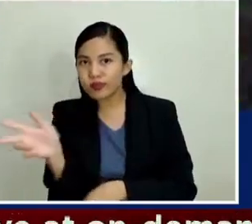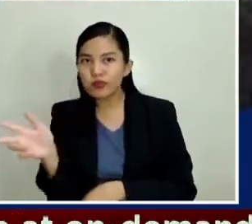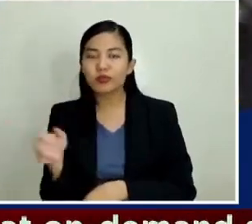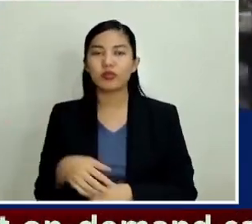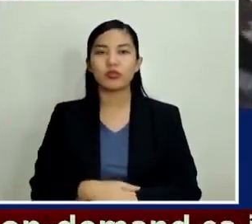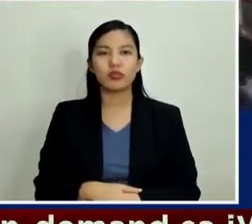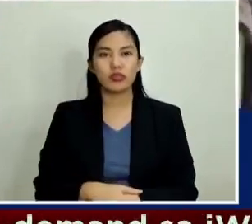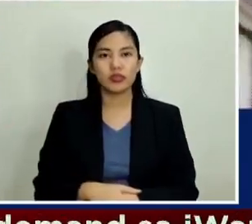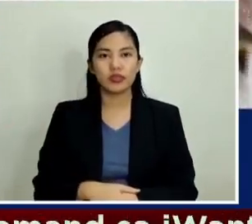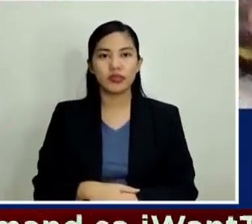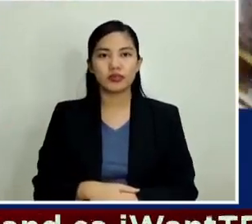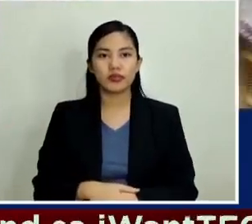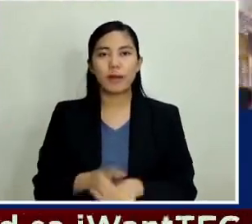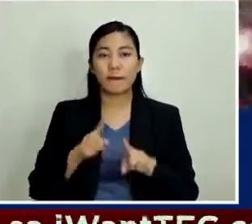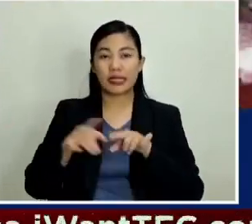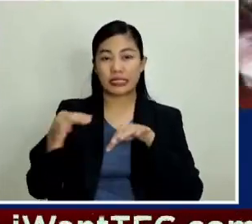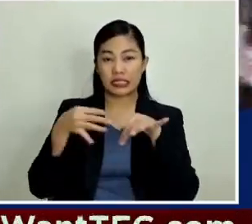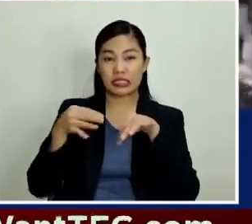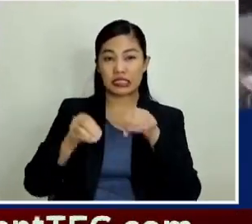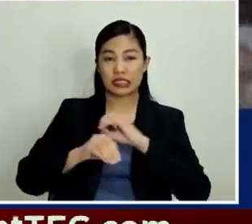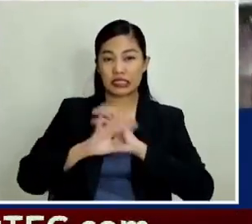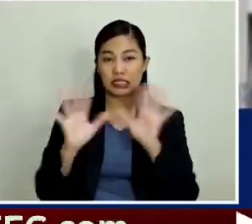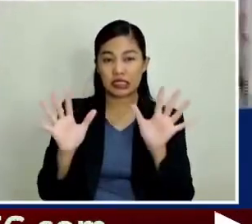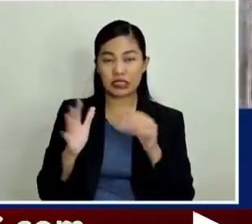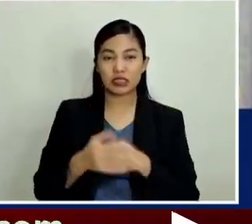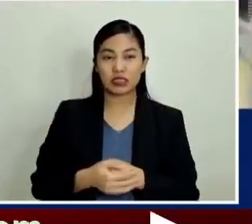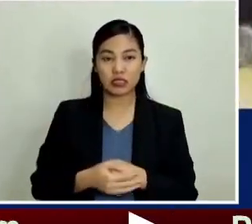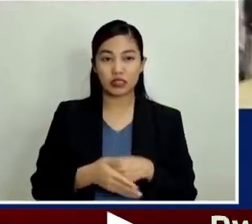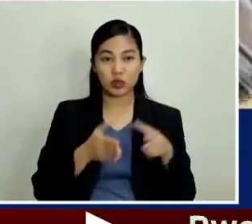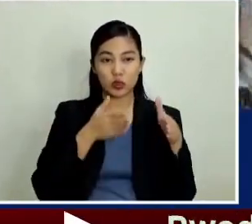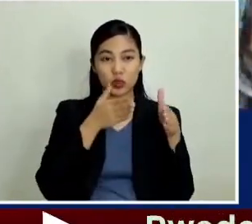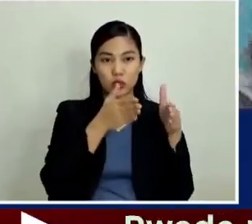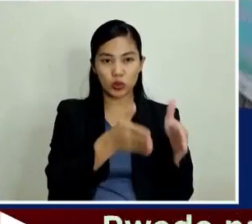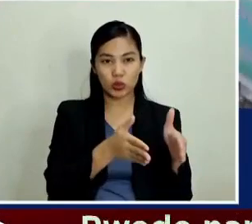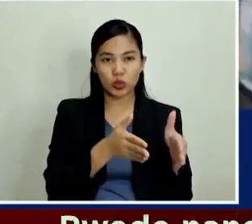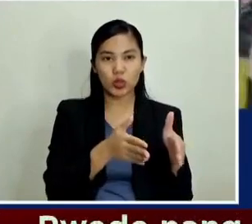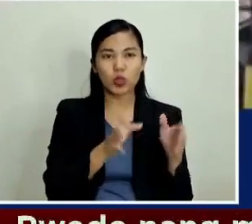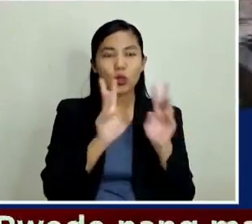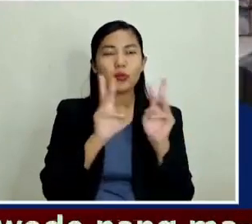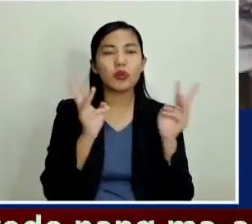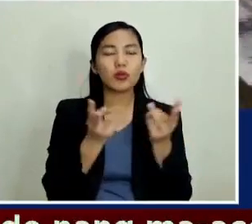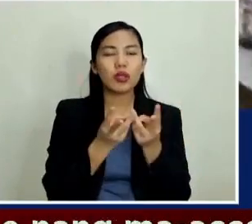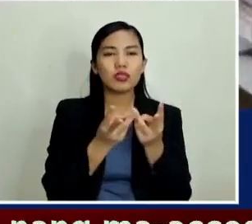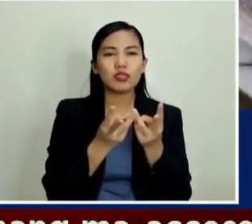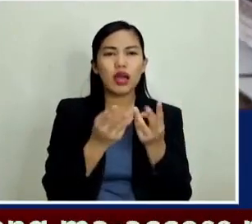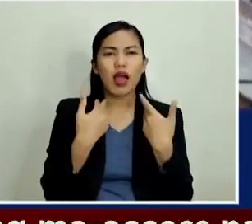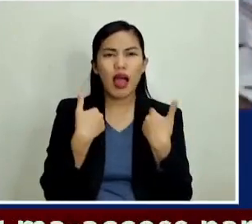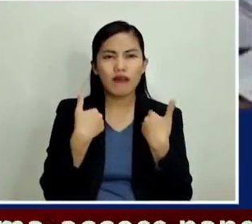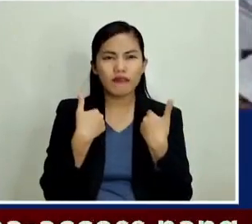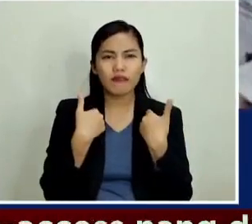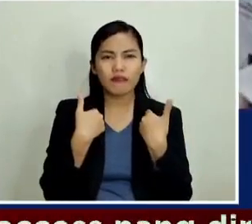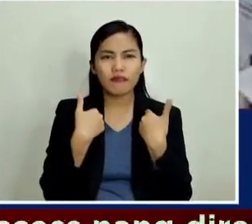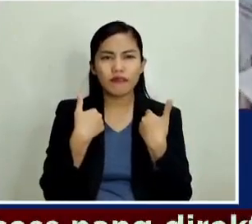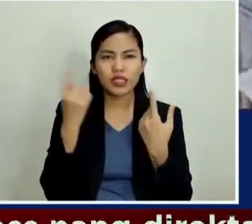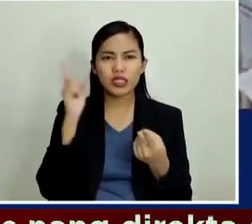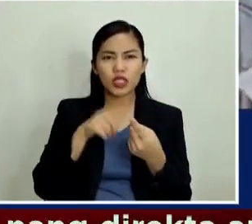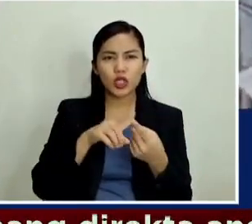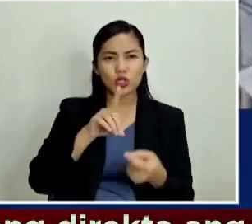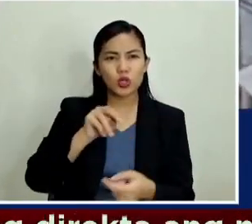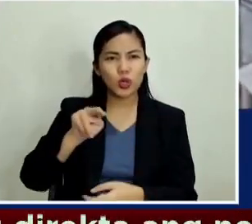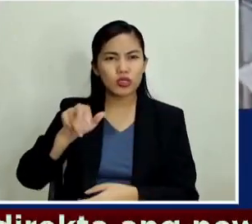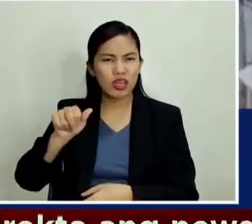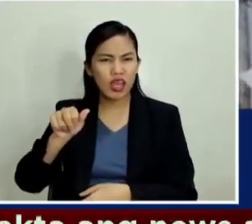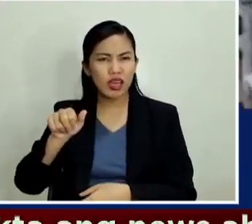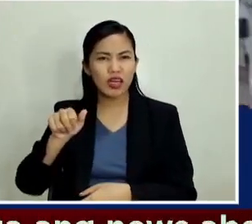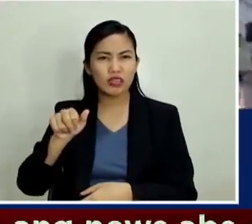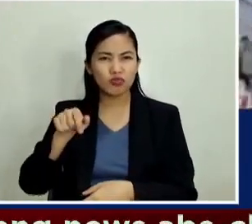na ang exclusive lane sa Commonwealth Avenue ay hanggang sa may Doña Carmen lang. Dahil pagdating sa area na iyon, nagiging